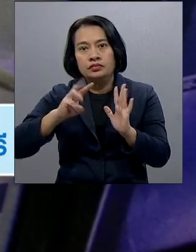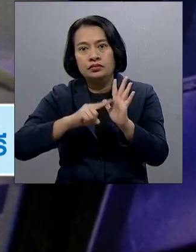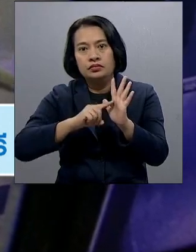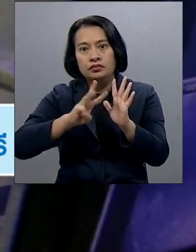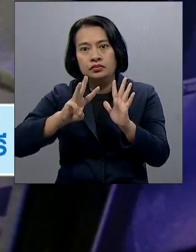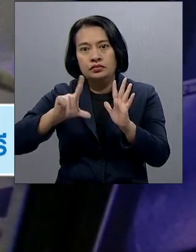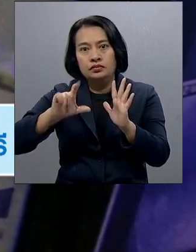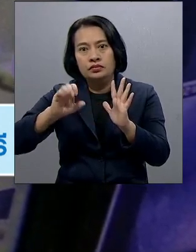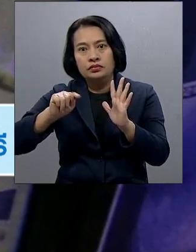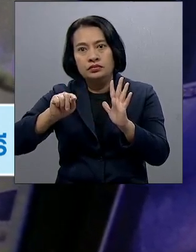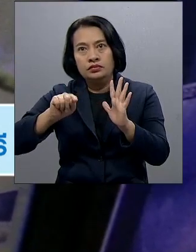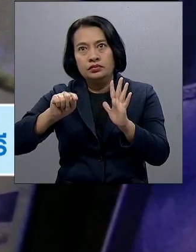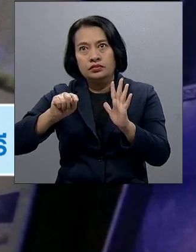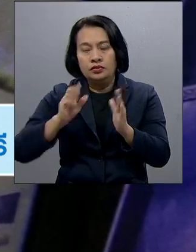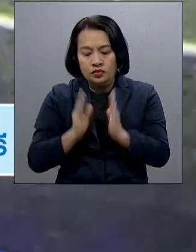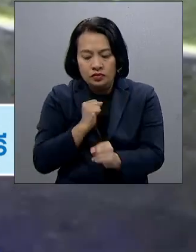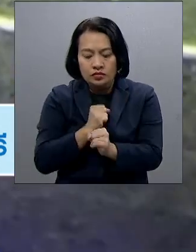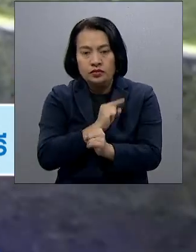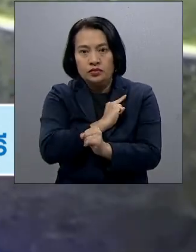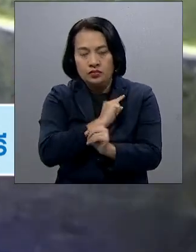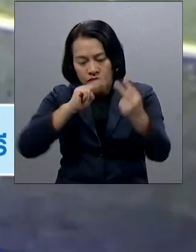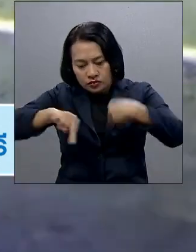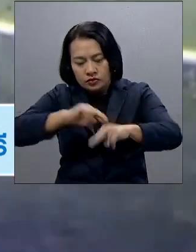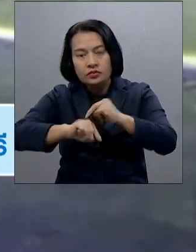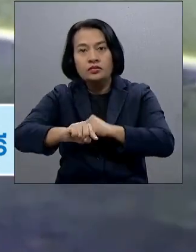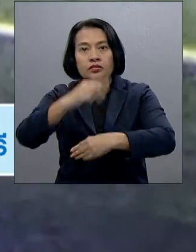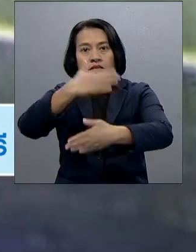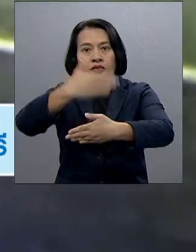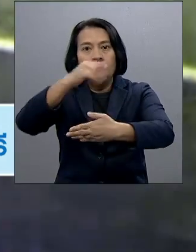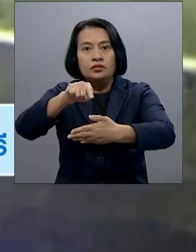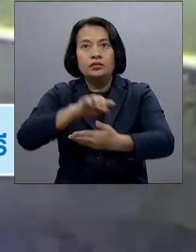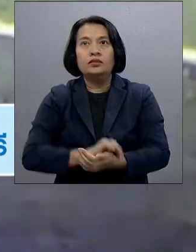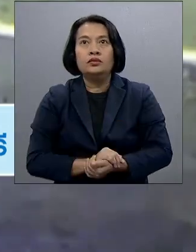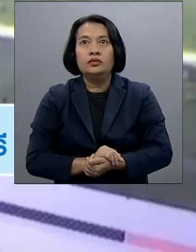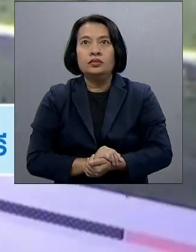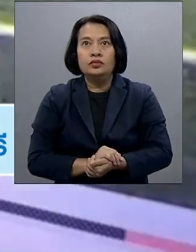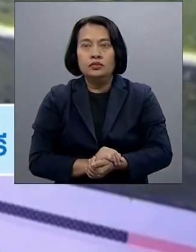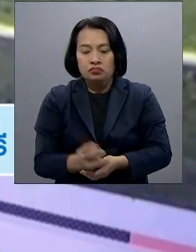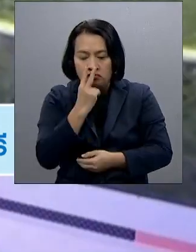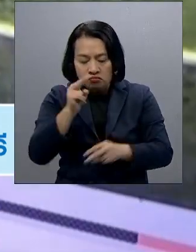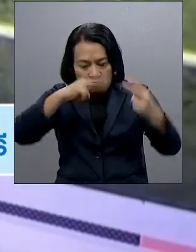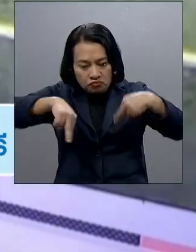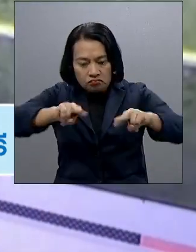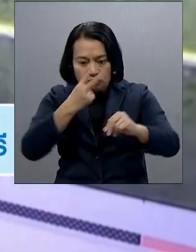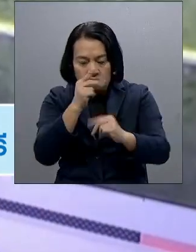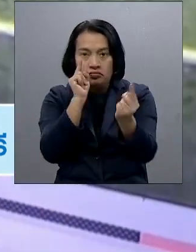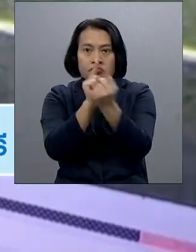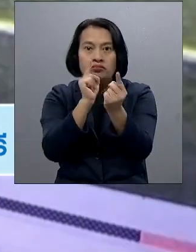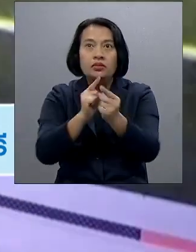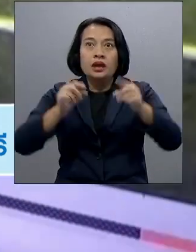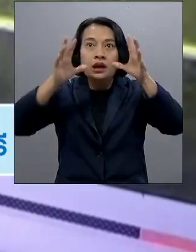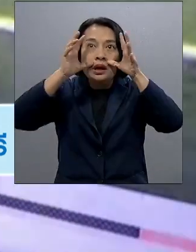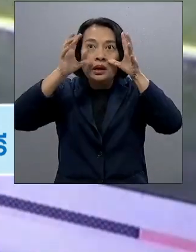พิชิตโมกขกุลเป็นเจ้าหน้าที่รักษาความปลอดภัยเขื่อนศรีนครินทร์ไปตรวจสอบพื้นที่รอบเขื่อนแล้วไปพบเสือโค